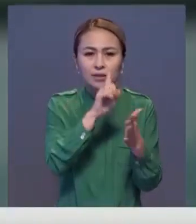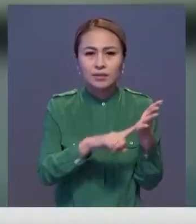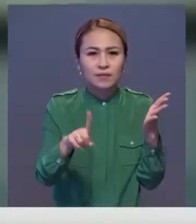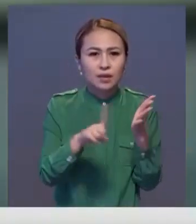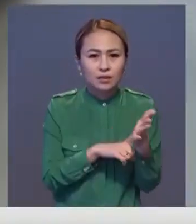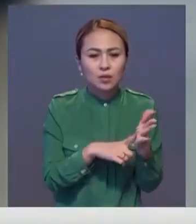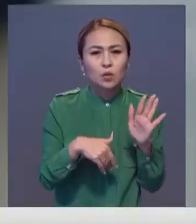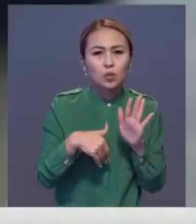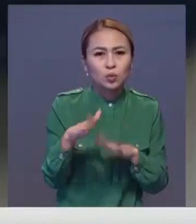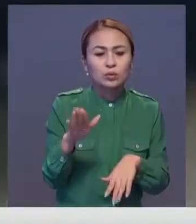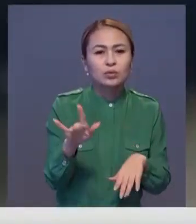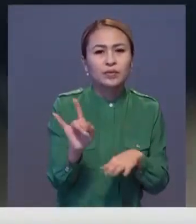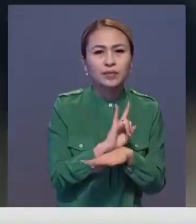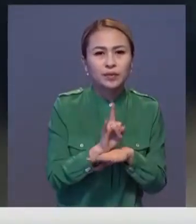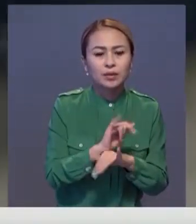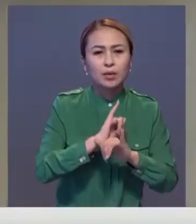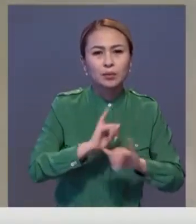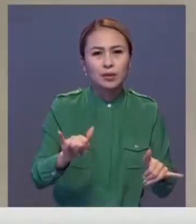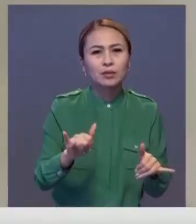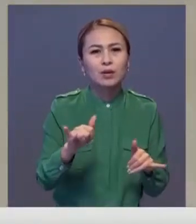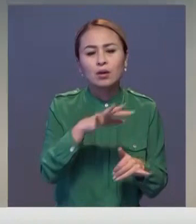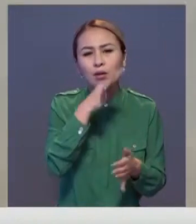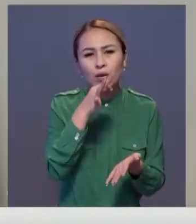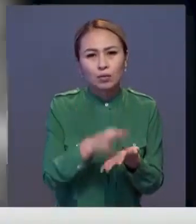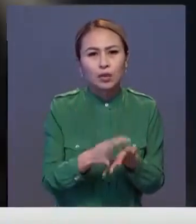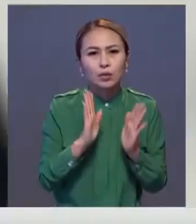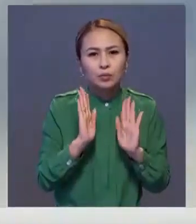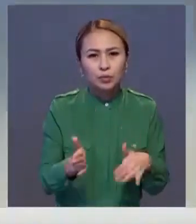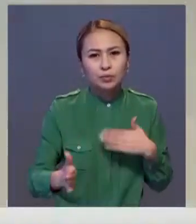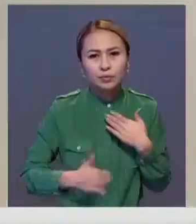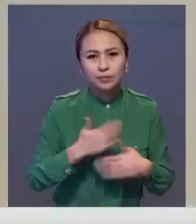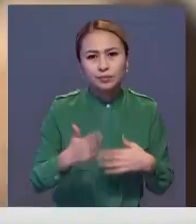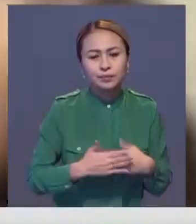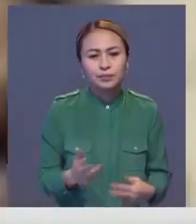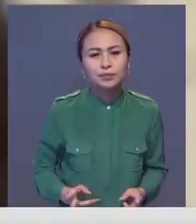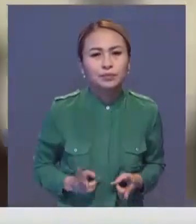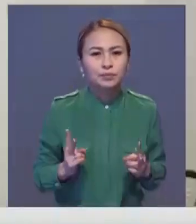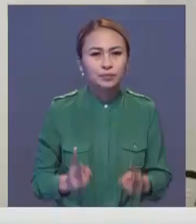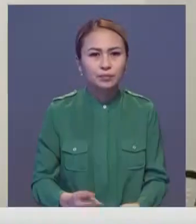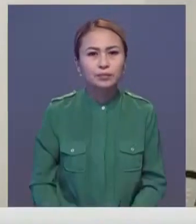сенбеуге шақырып, жалған мәлімет таратқандардың қылмыстық жауапкершілікке тартылатынын ескертеді.